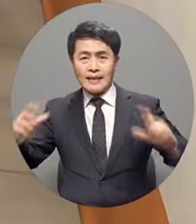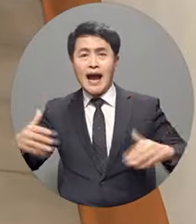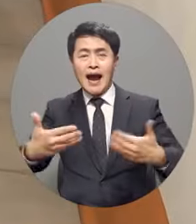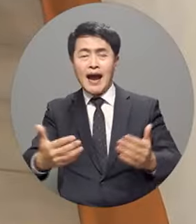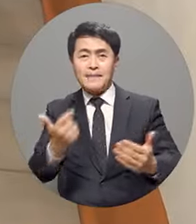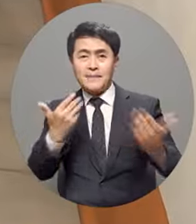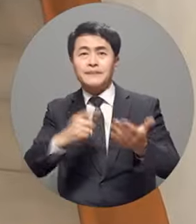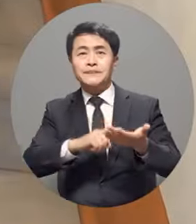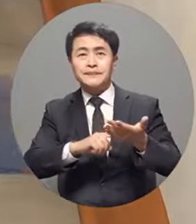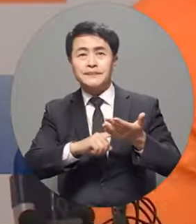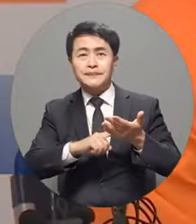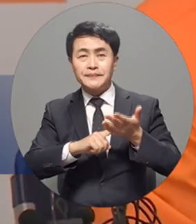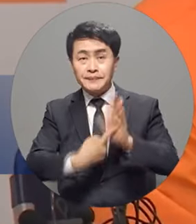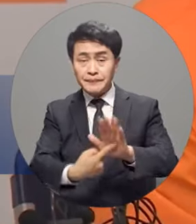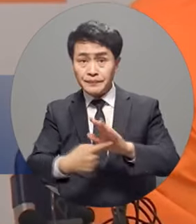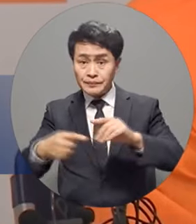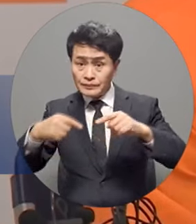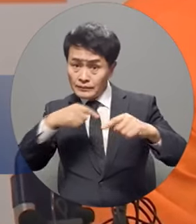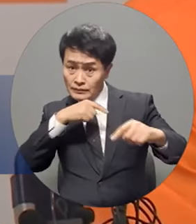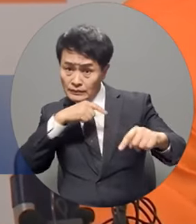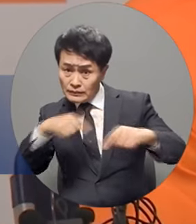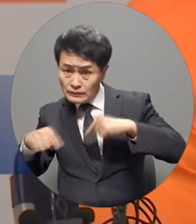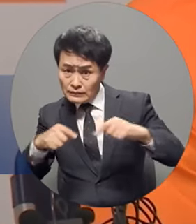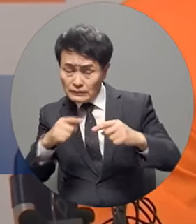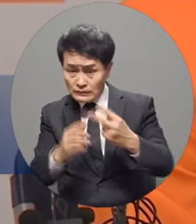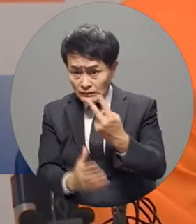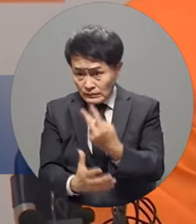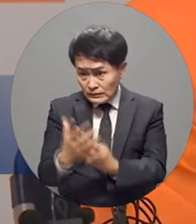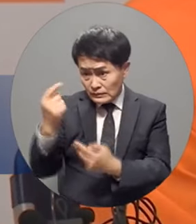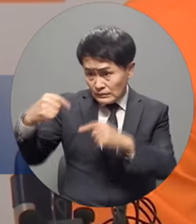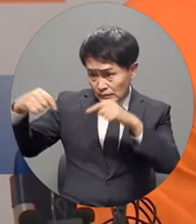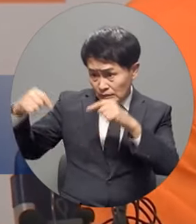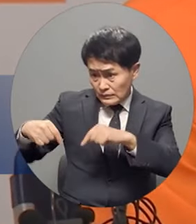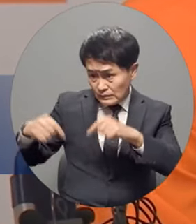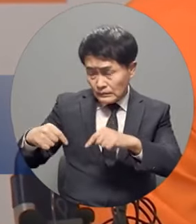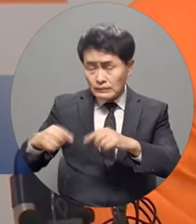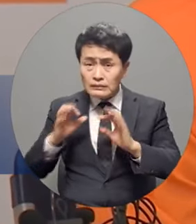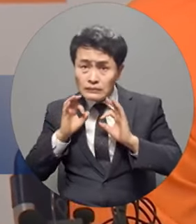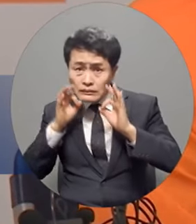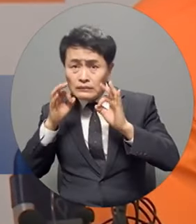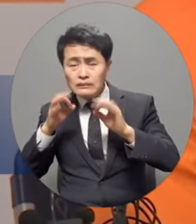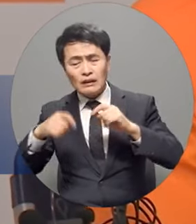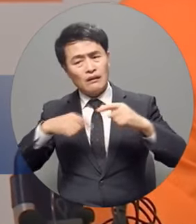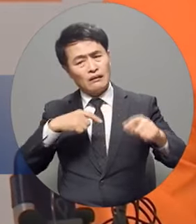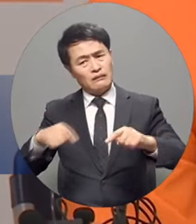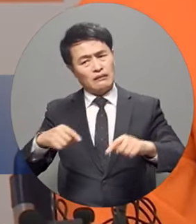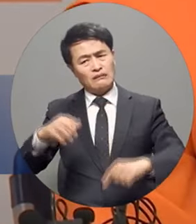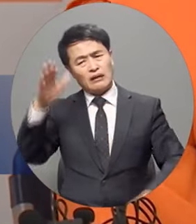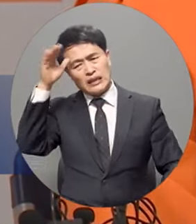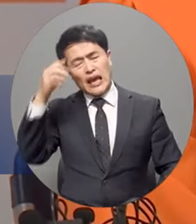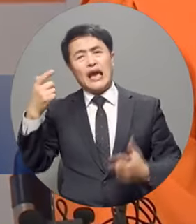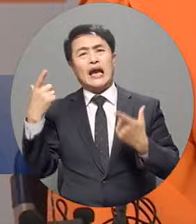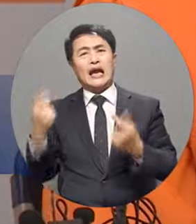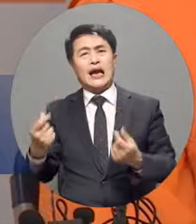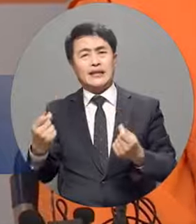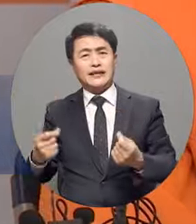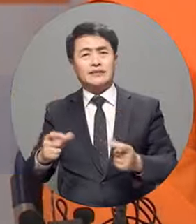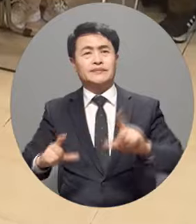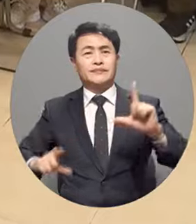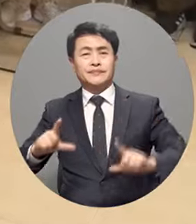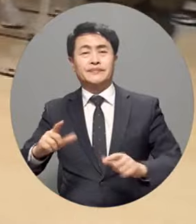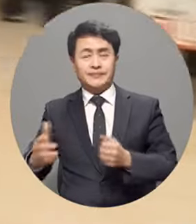내세웠습니다. 정치공학적으로 단일화에 몰두하는 것, 그것이 바로 정치를 개가치하는 한 형태